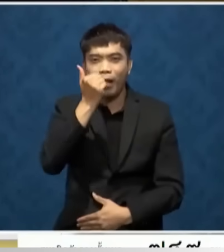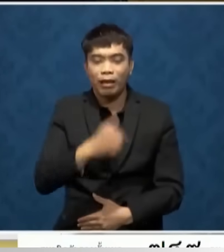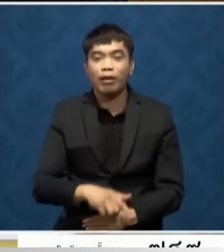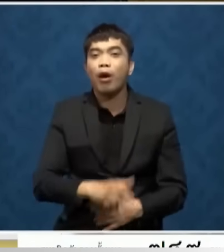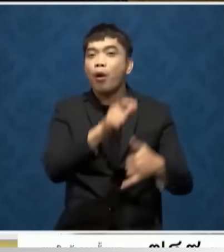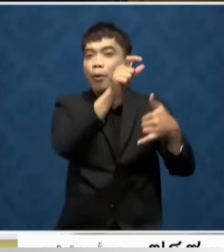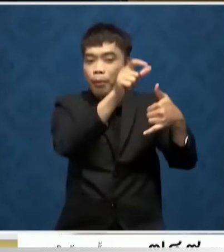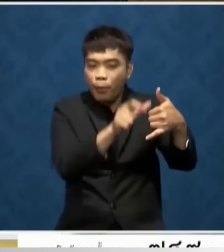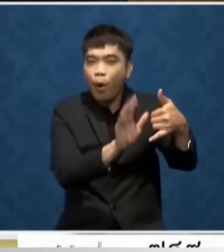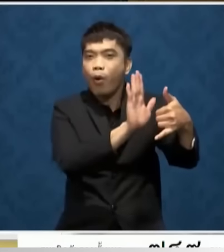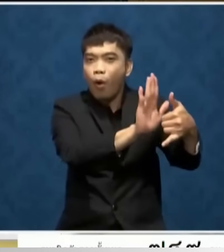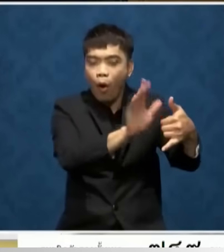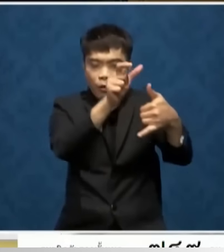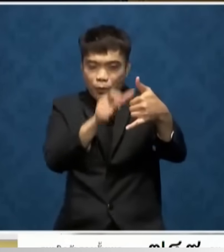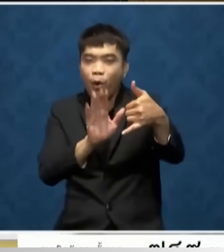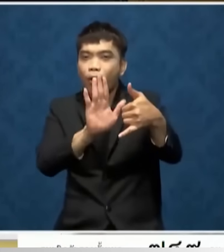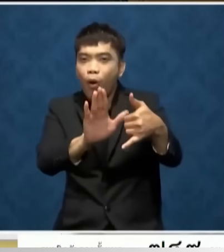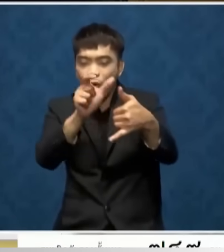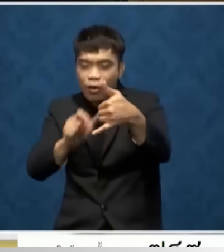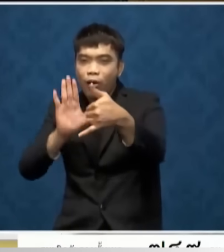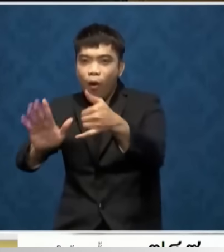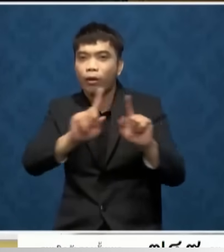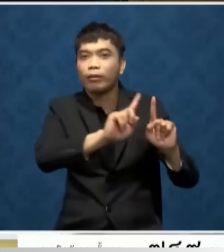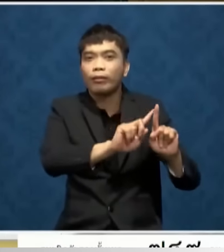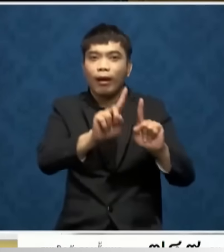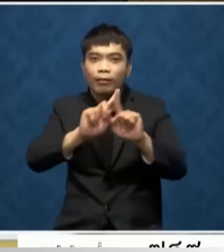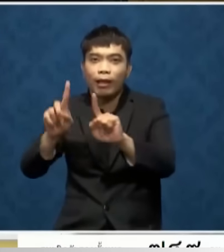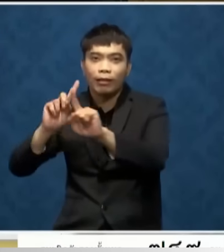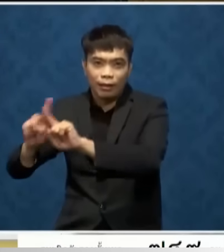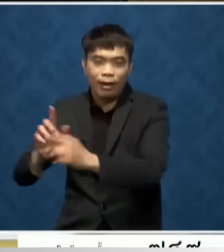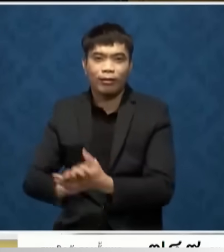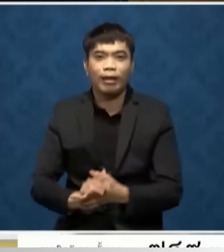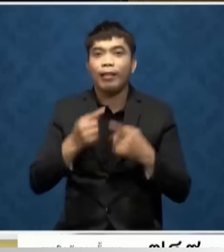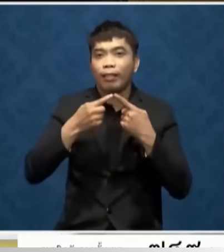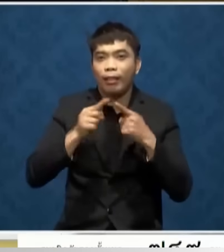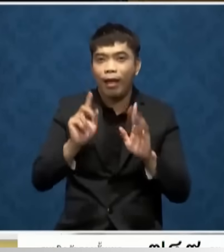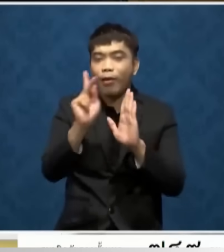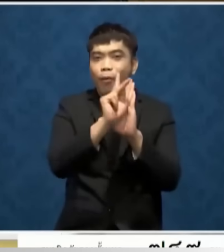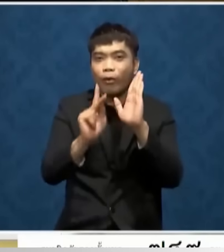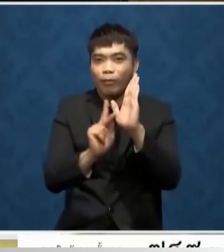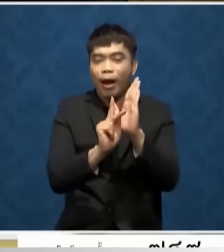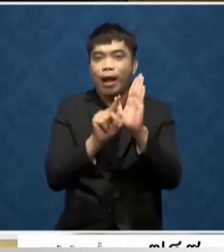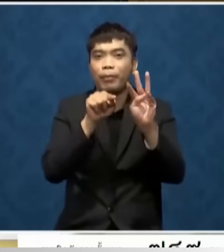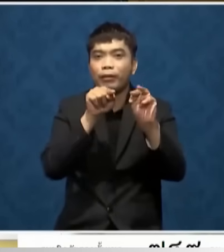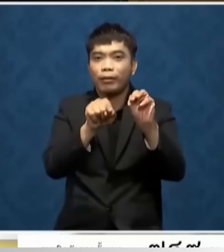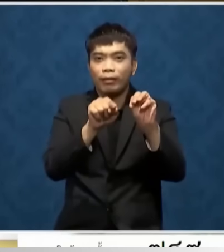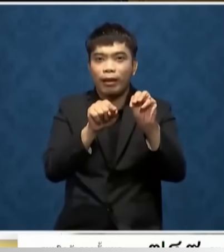ต่างกันจากสมาชิกสภาผู้แทนราษฎรครับแต่ตามรัฐธรรมนูญมาตรา